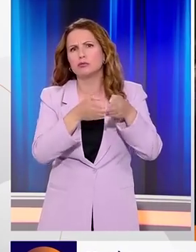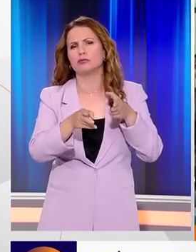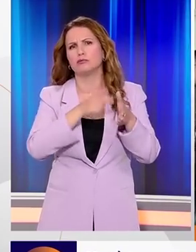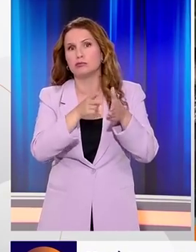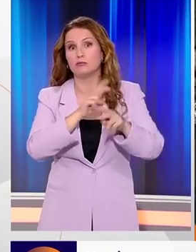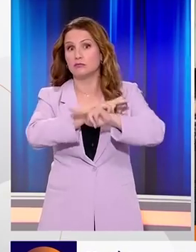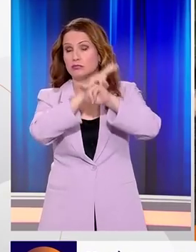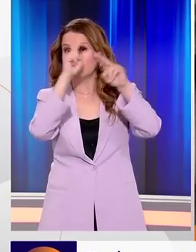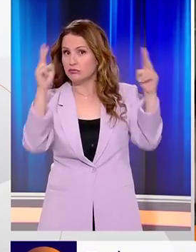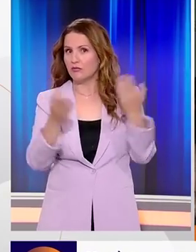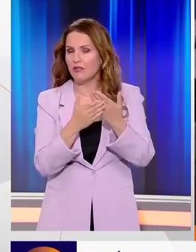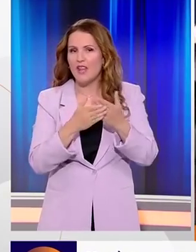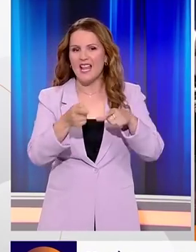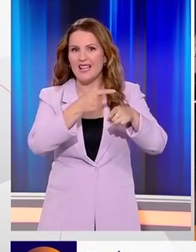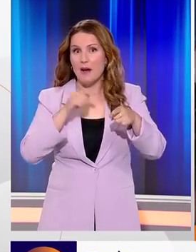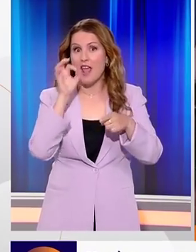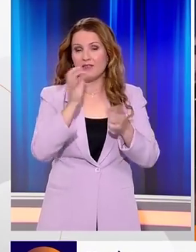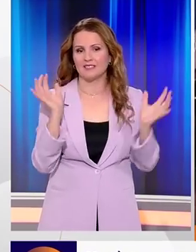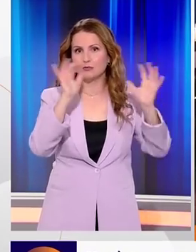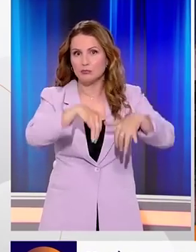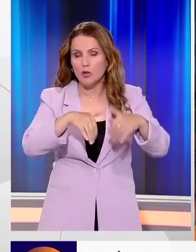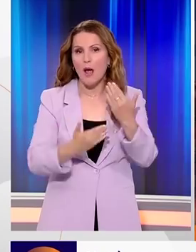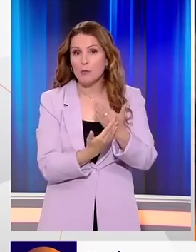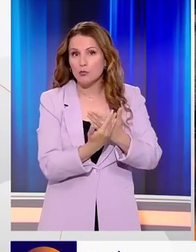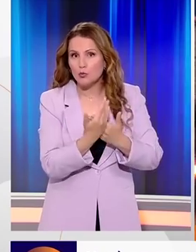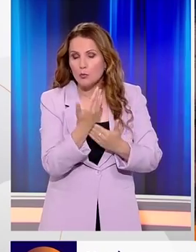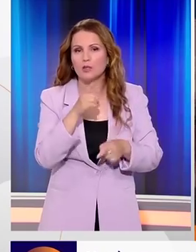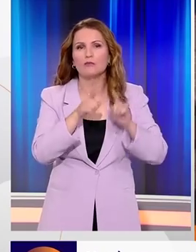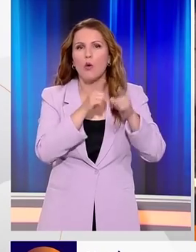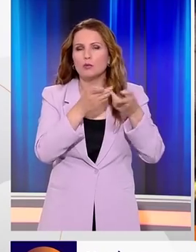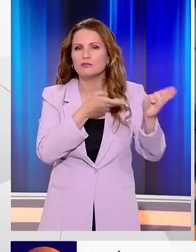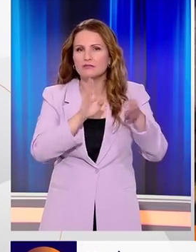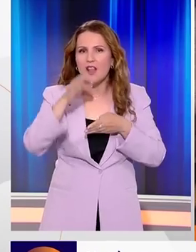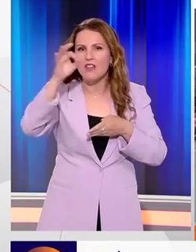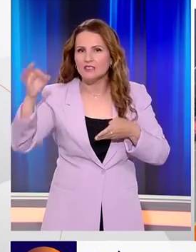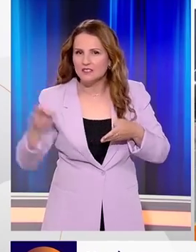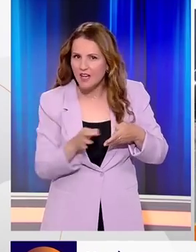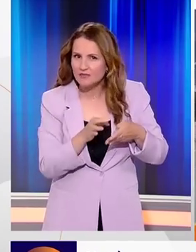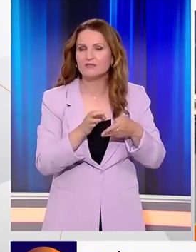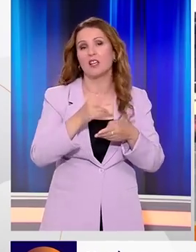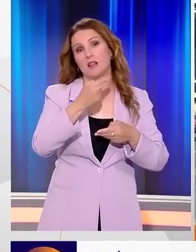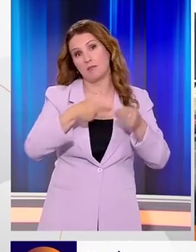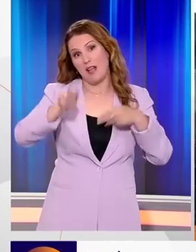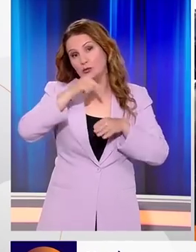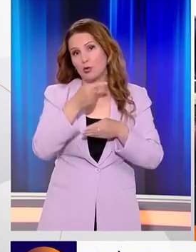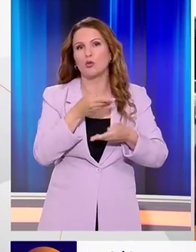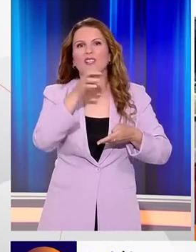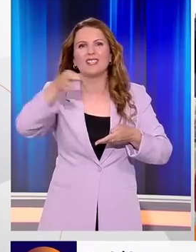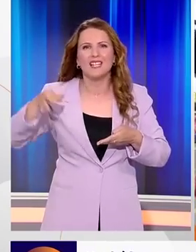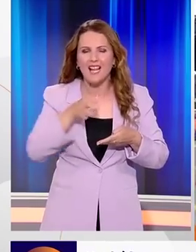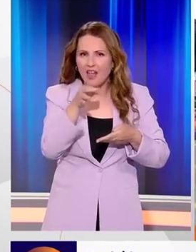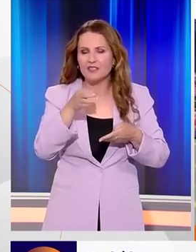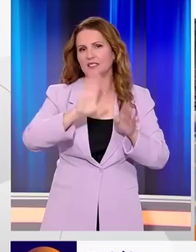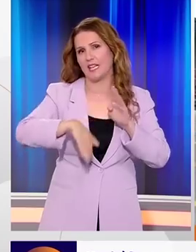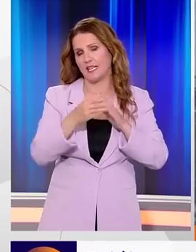τον καλό καιρό, έφτασαν στα λιμάνια από τις πρώτες πρωινές ώρες όσοι σκόπευαν να ταξιδέψουν στα νησιά, με δημοφιλείς προορισμούς στις Κυκλάδες και την